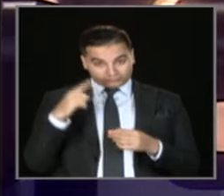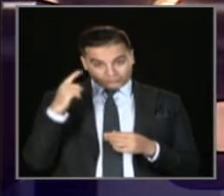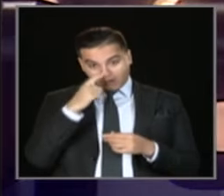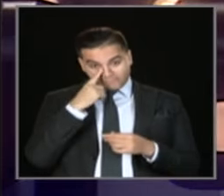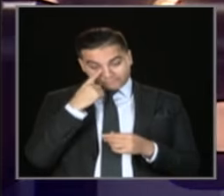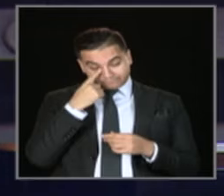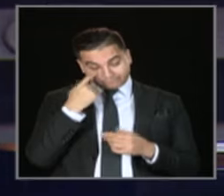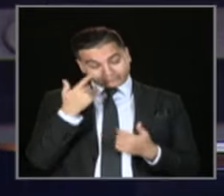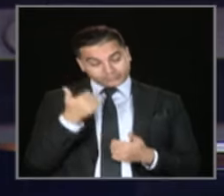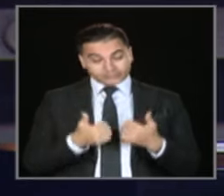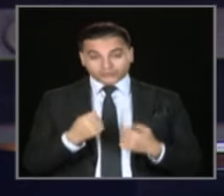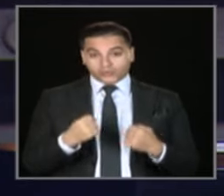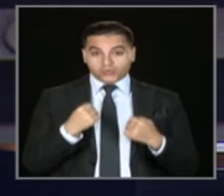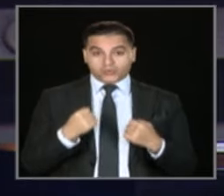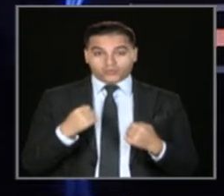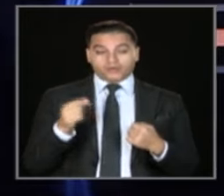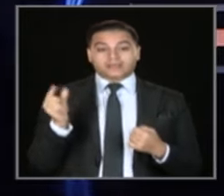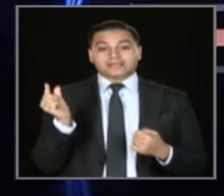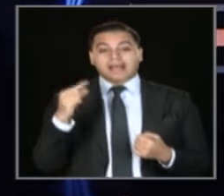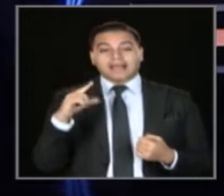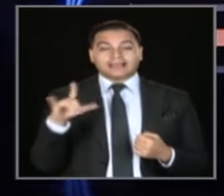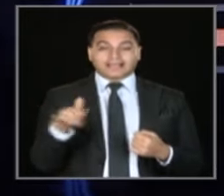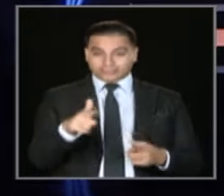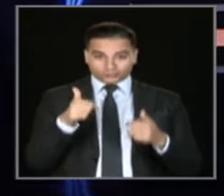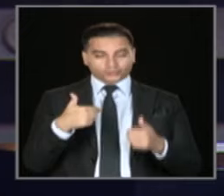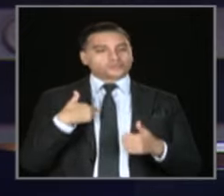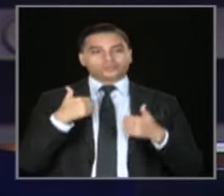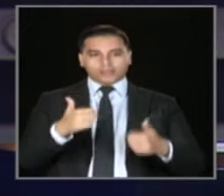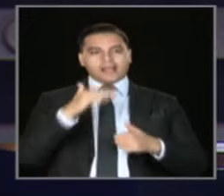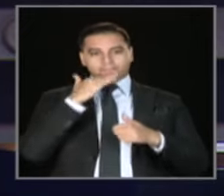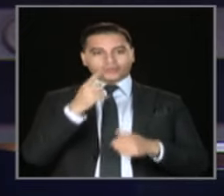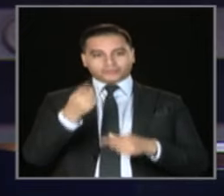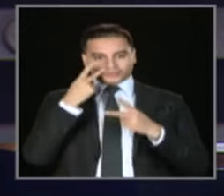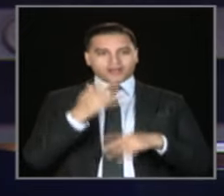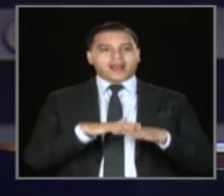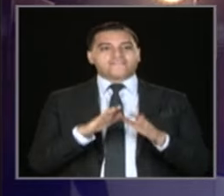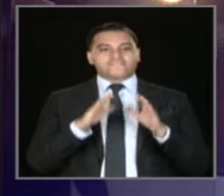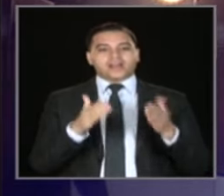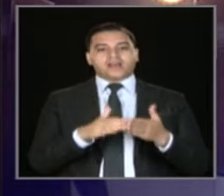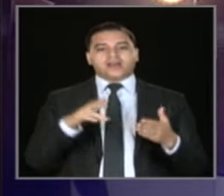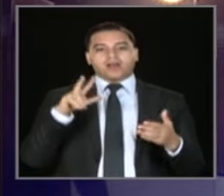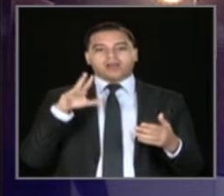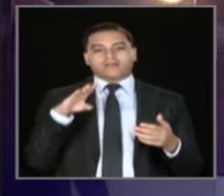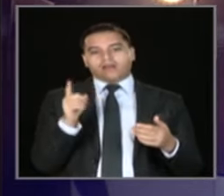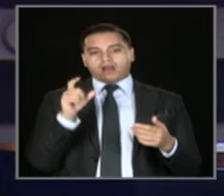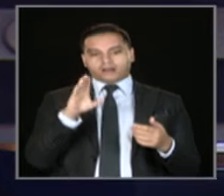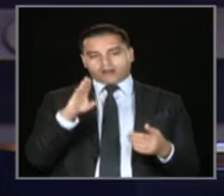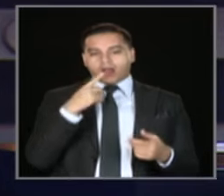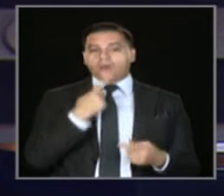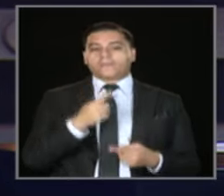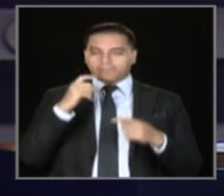ممتعه طبعا. ازيك يا ندى؟ ازي حضرتك؟ انا كويس الحمد لله. رسالتك ايه لفريق الكرنك؟ بالتوفيق.